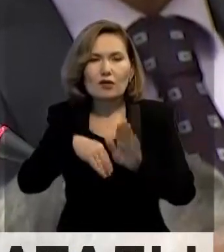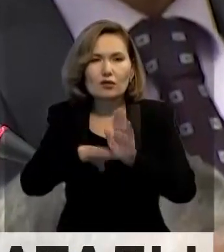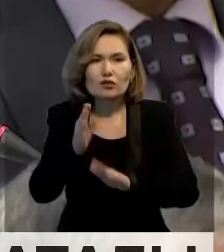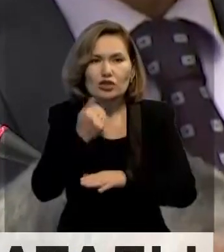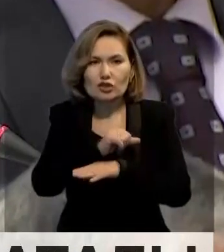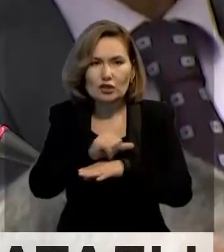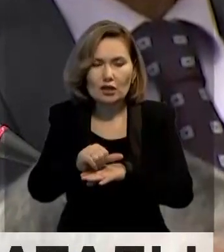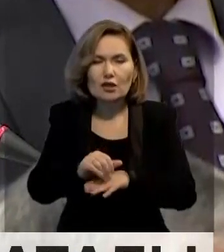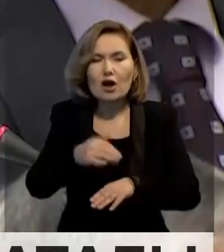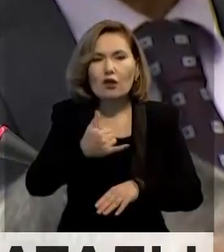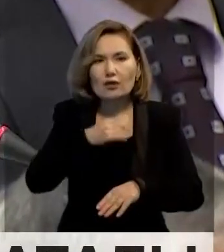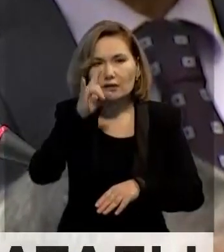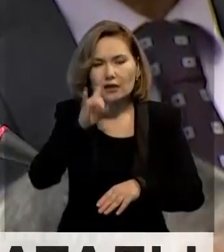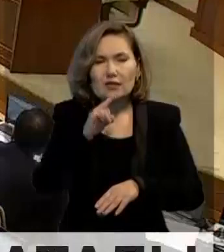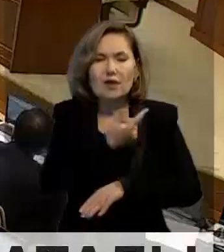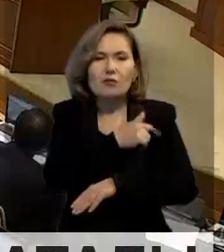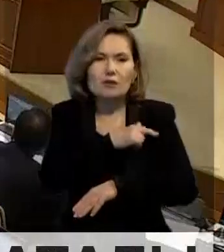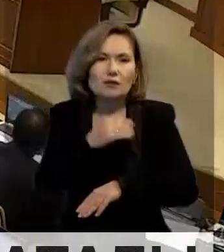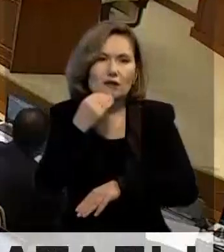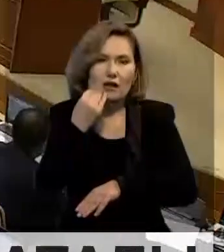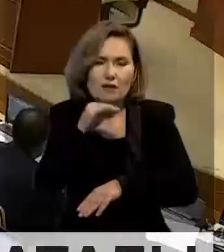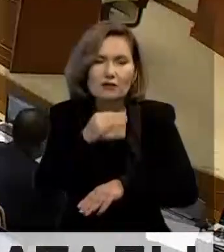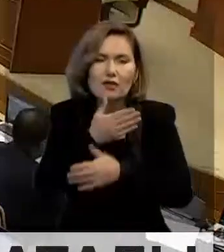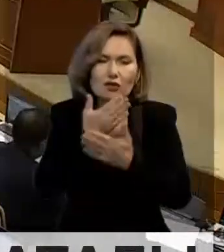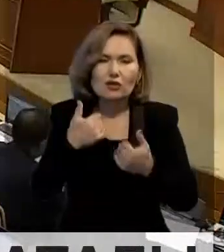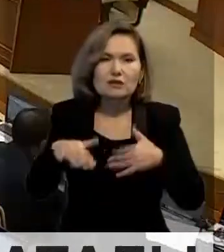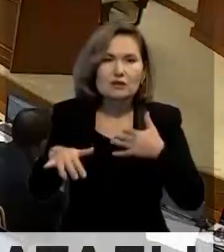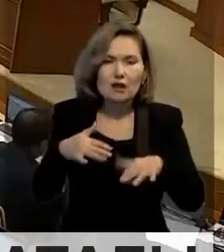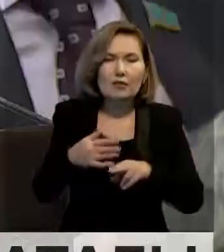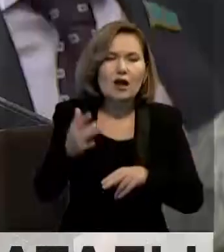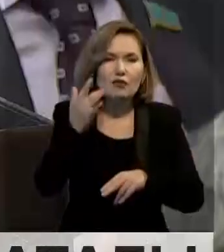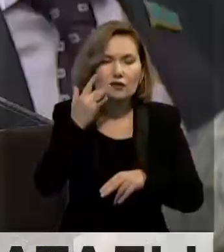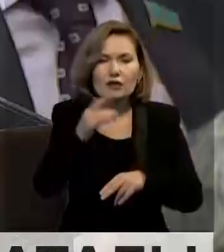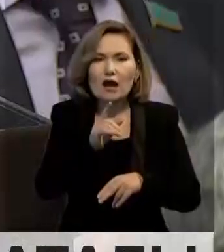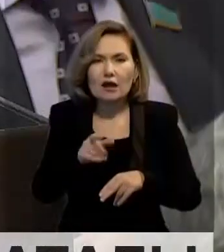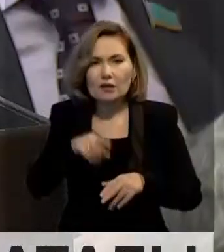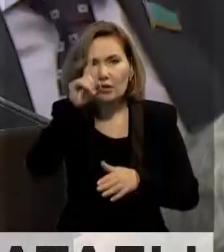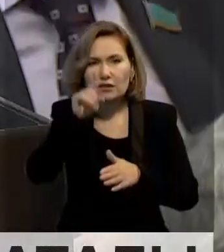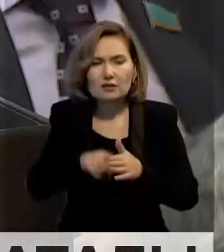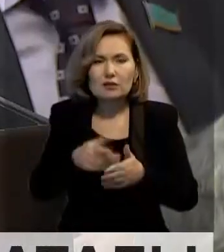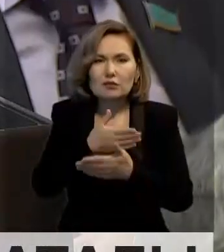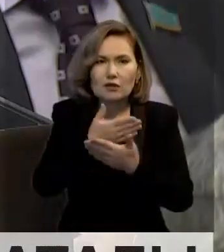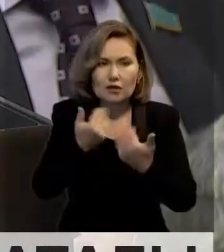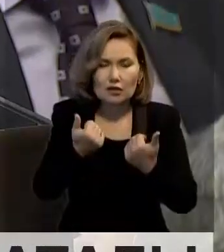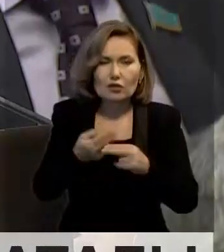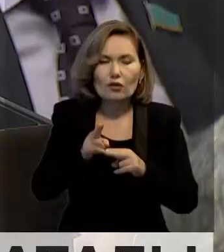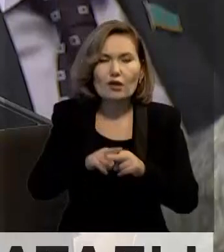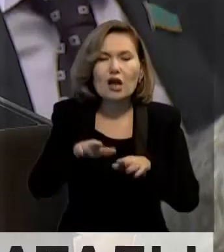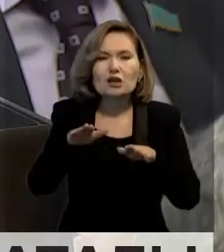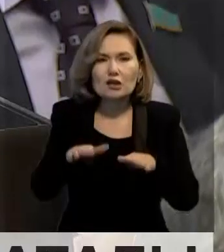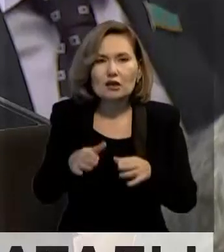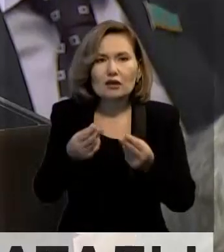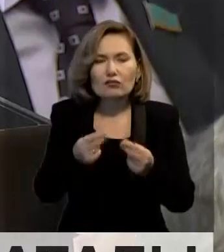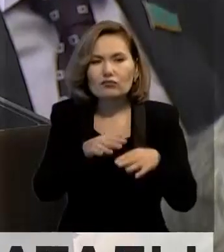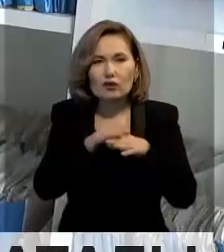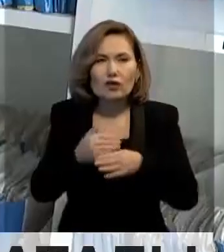жүргізетін болсаңыздар, бірінші айтатыны медицина саласына сенімсіздік. Неге кадрлар жетіспейді? Өйткені жергілікті әкімдіктер тарапынан әлеуметтік қолдау